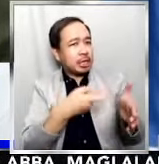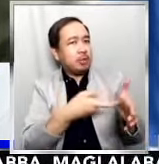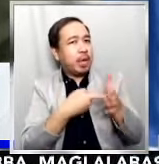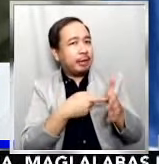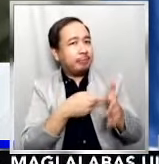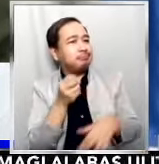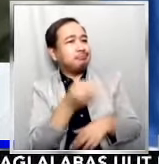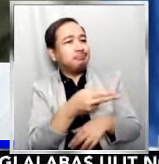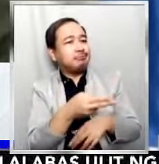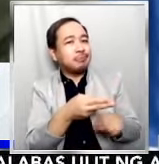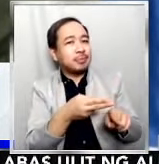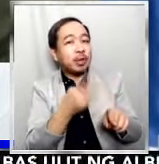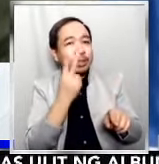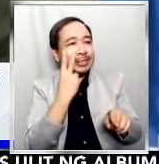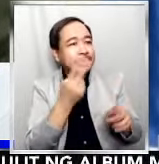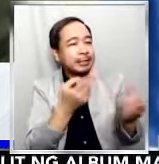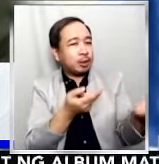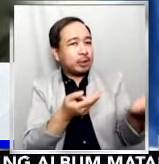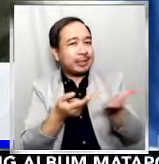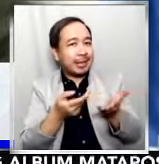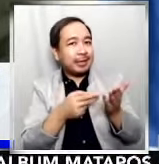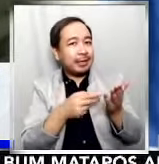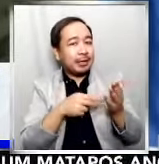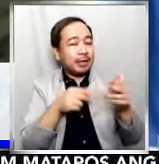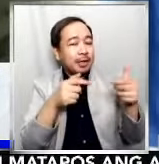a copies of your